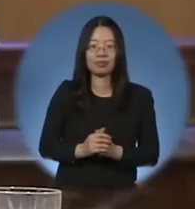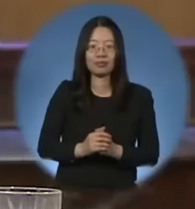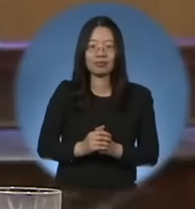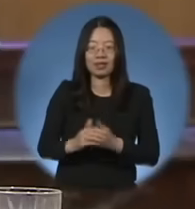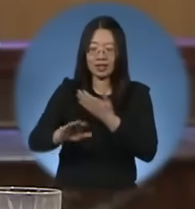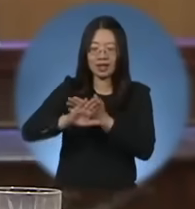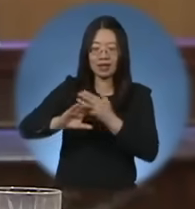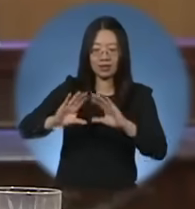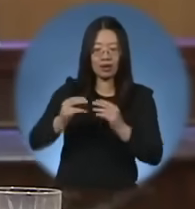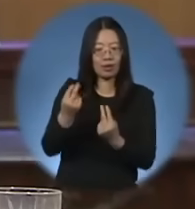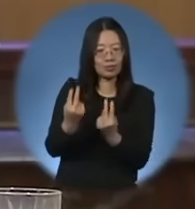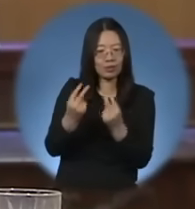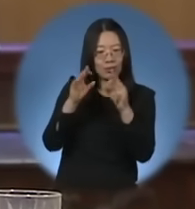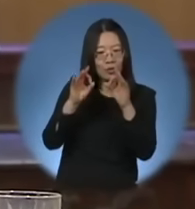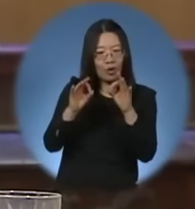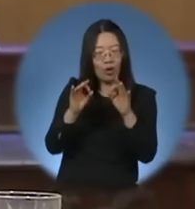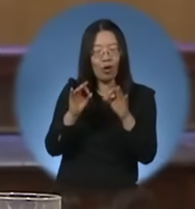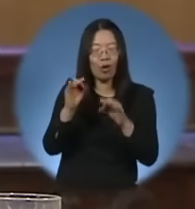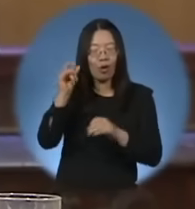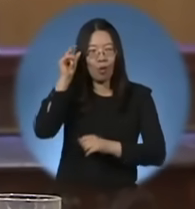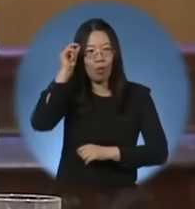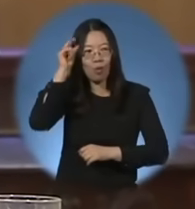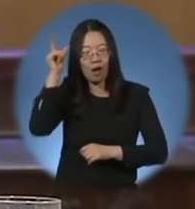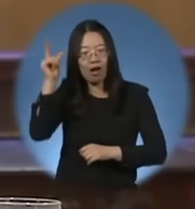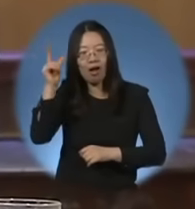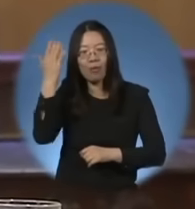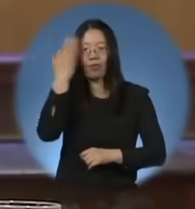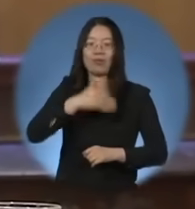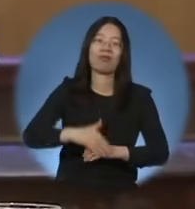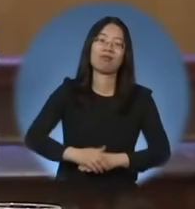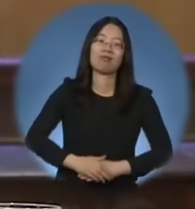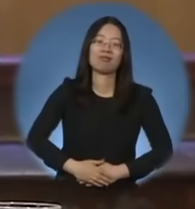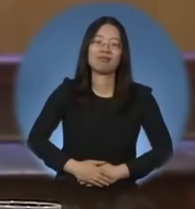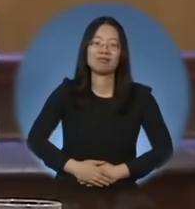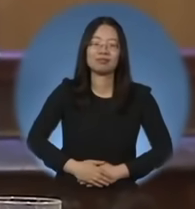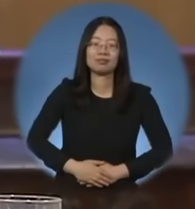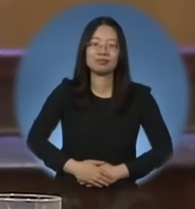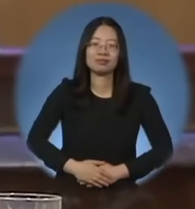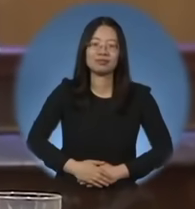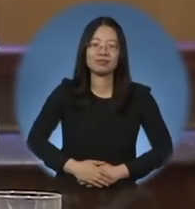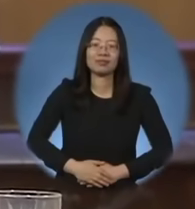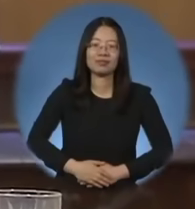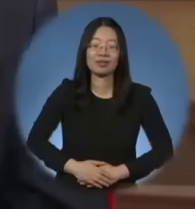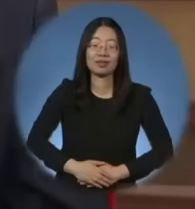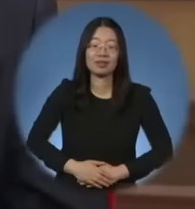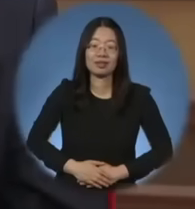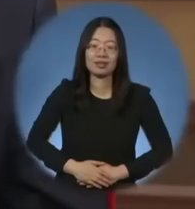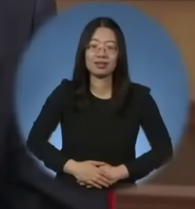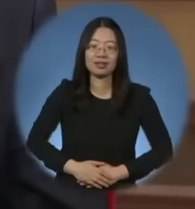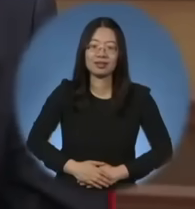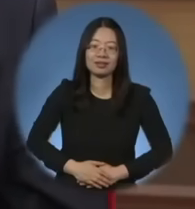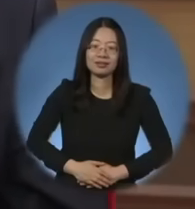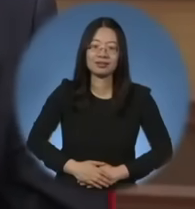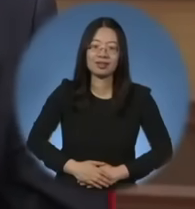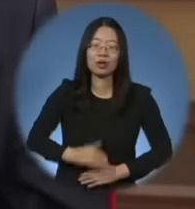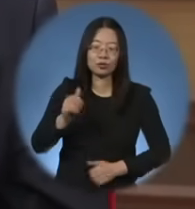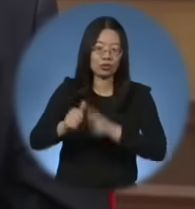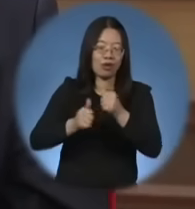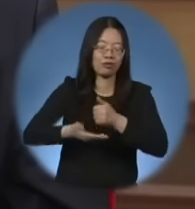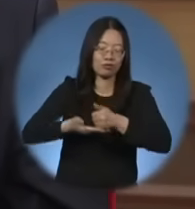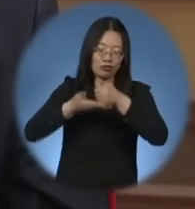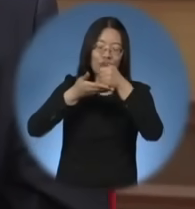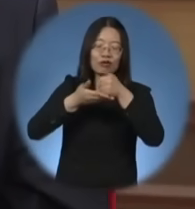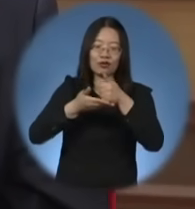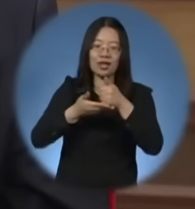예 그게 다른 나라에 비하면 대단한 것이다라고 하는 건 몰랐던 거죠 그래요 그것도 조상을 저 존경하는